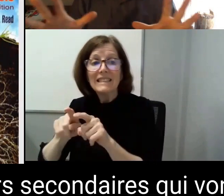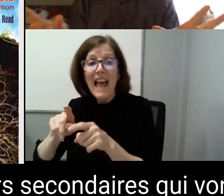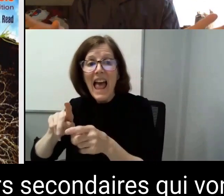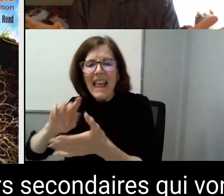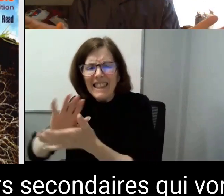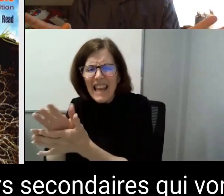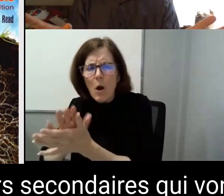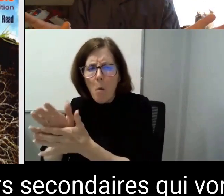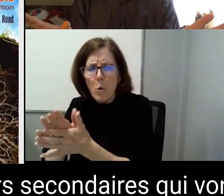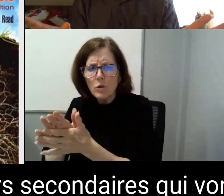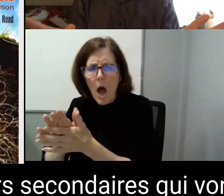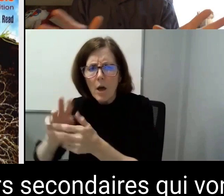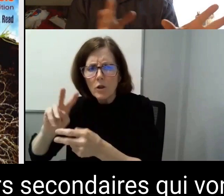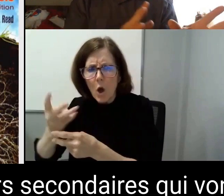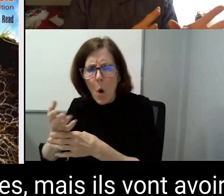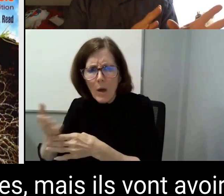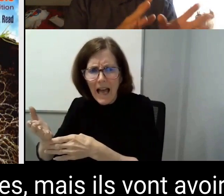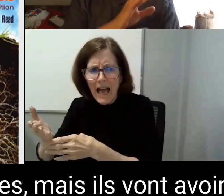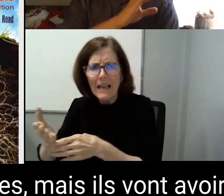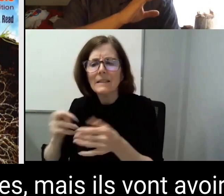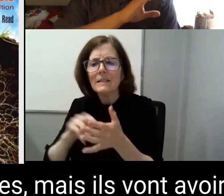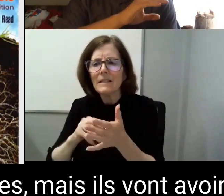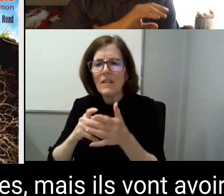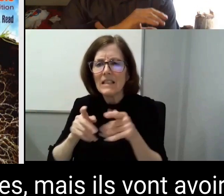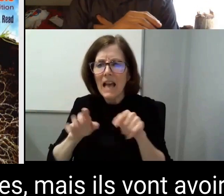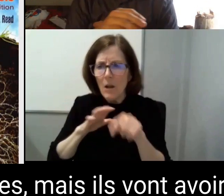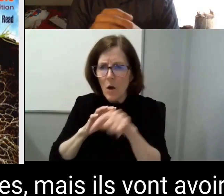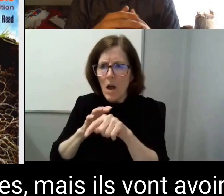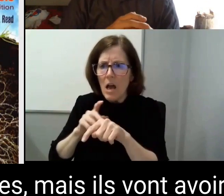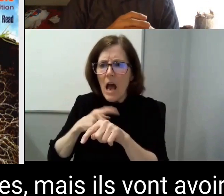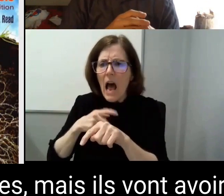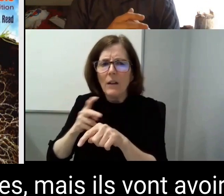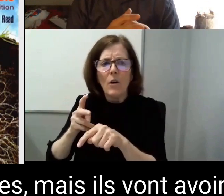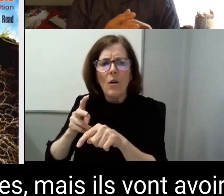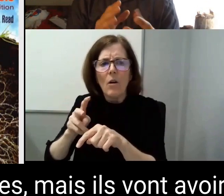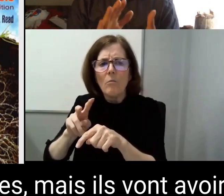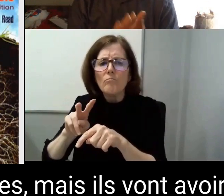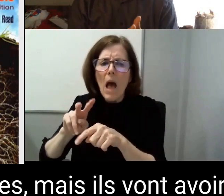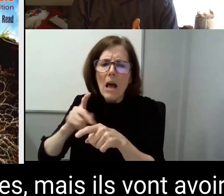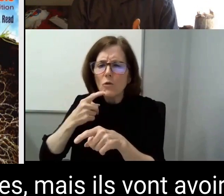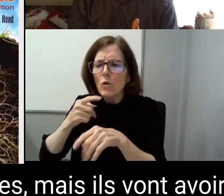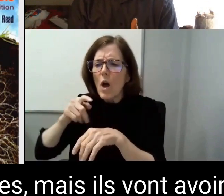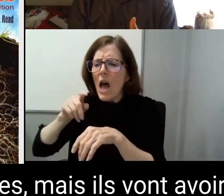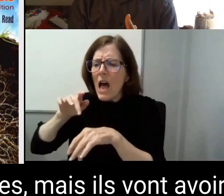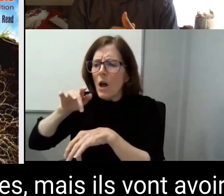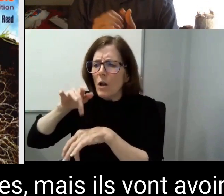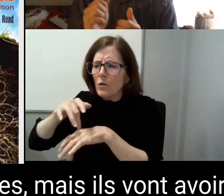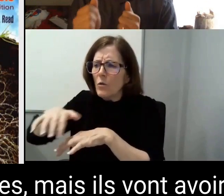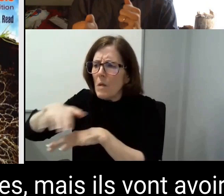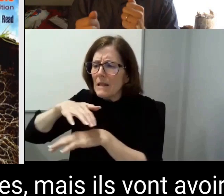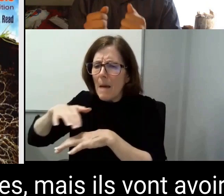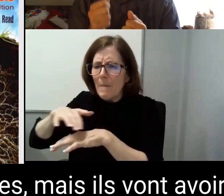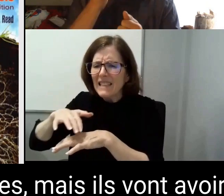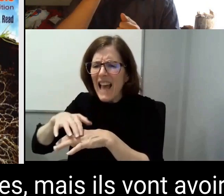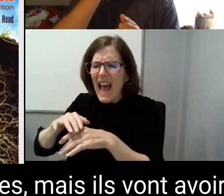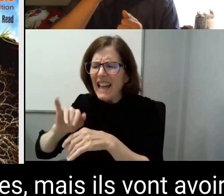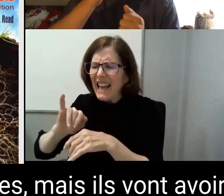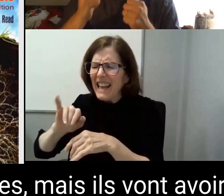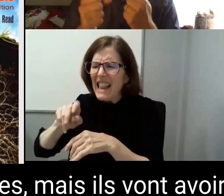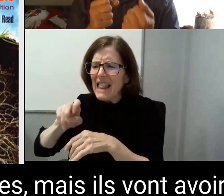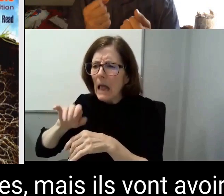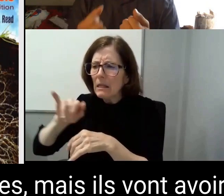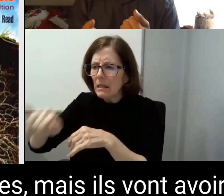mycélium qui se déplace sur de la matière inerte à la même manière que les saprophytes, mais ils vont avoir besoin d'un conflit ou